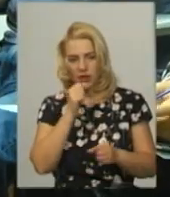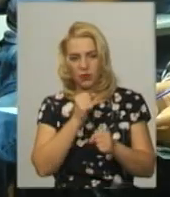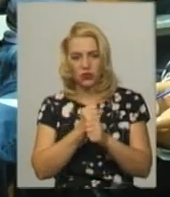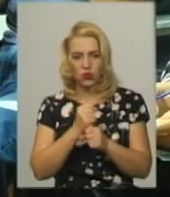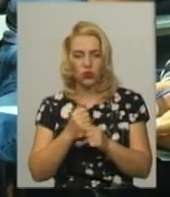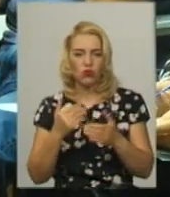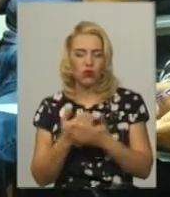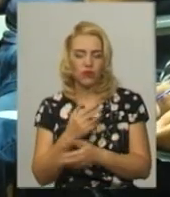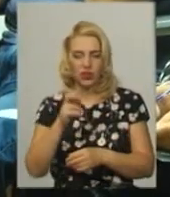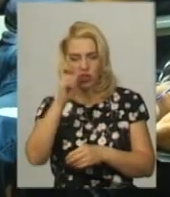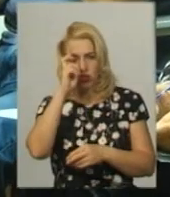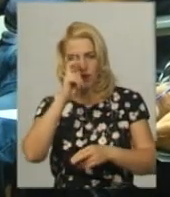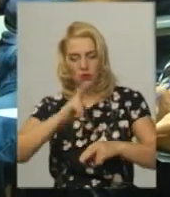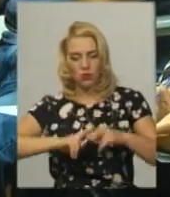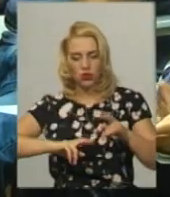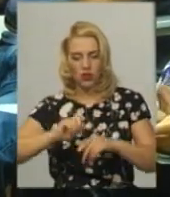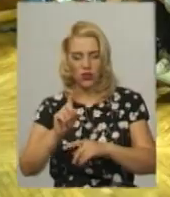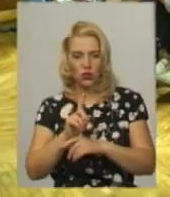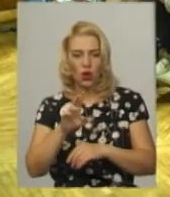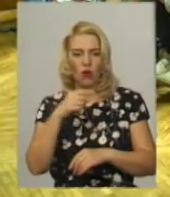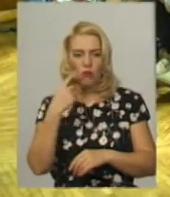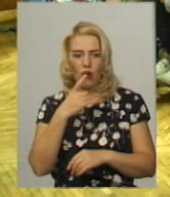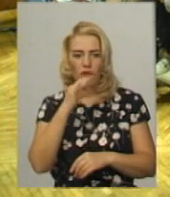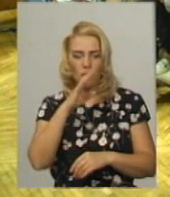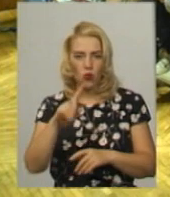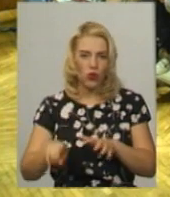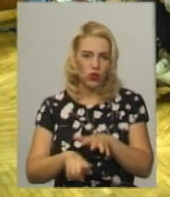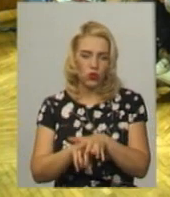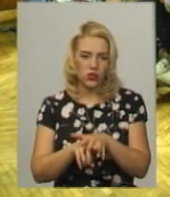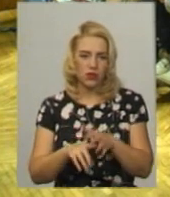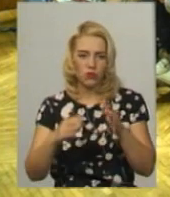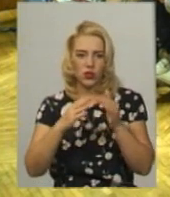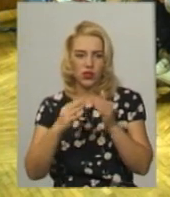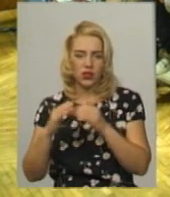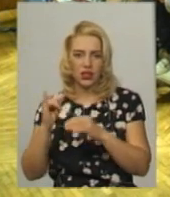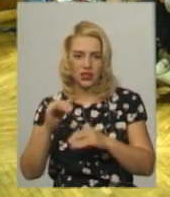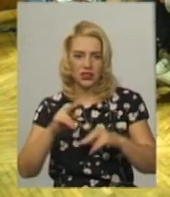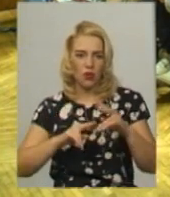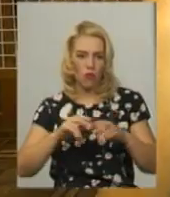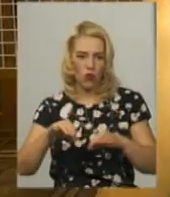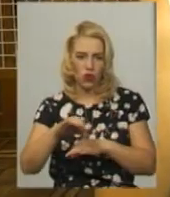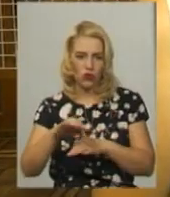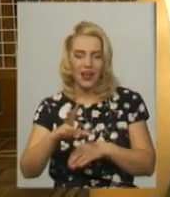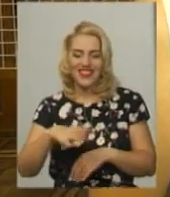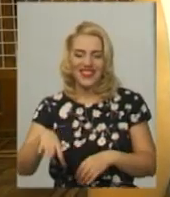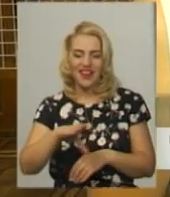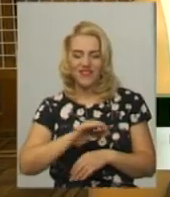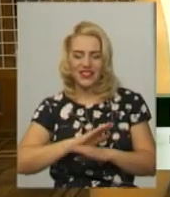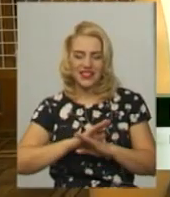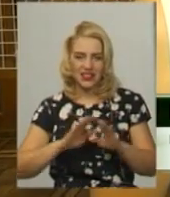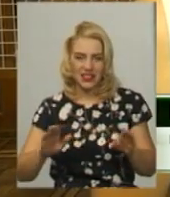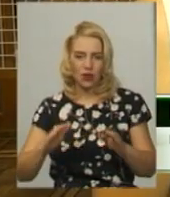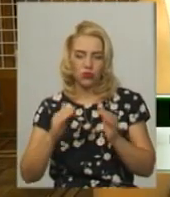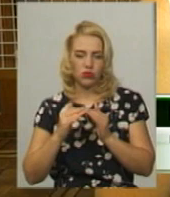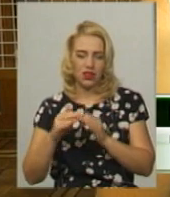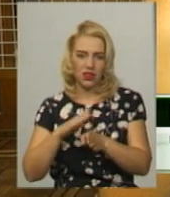будівельні норми. Йдеться в них і про інклюзивність до будинків і споруд. Та не всі будівельники їх дотримуються. За незнання, будемо говорити,